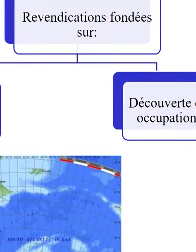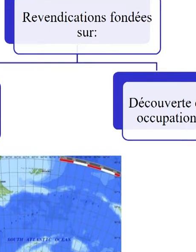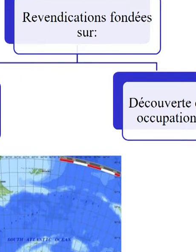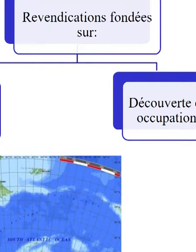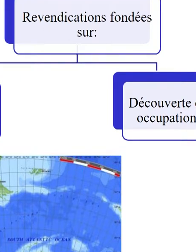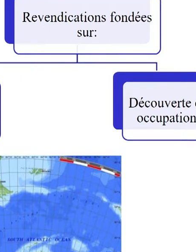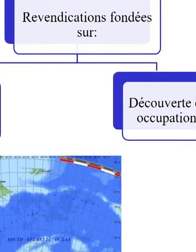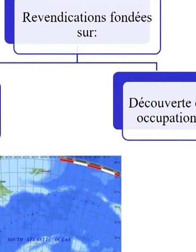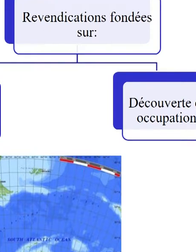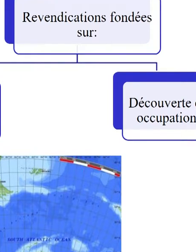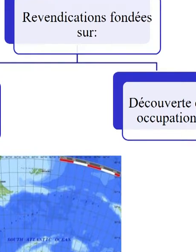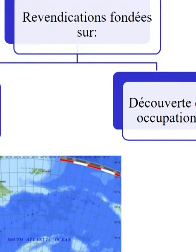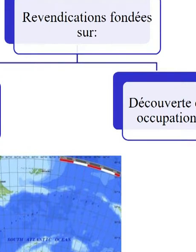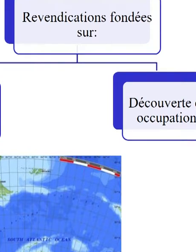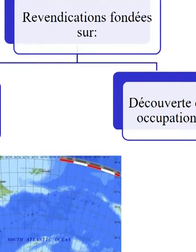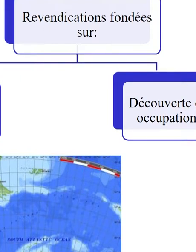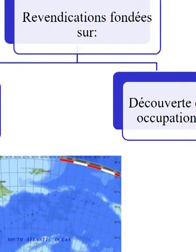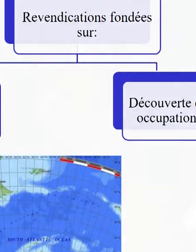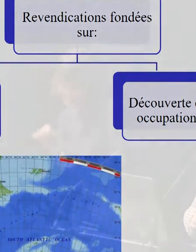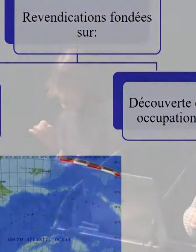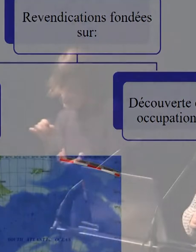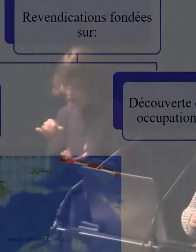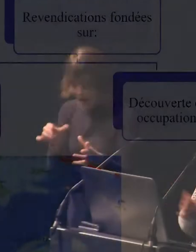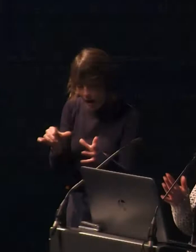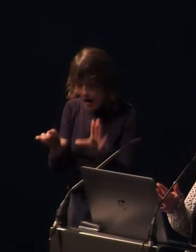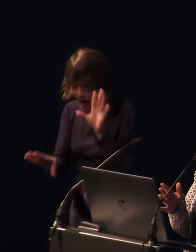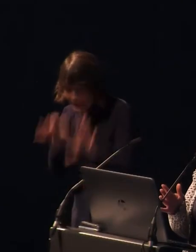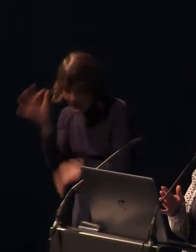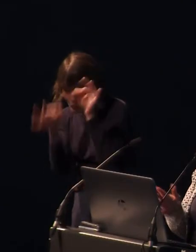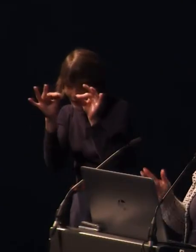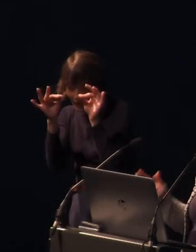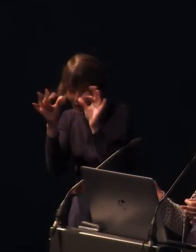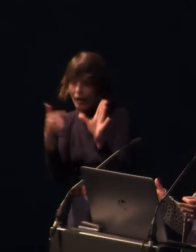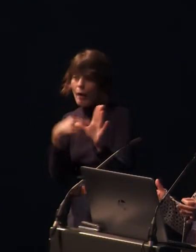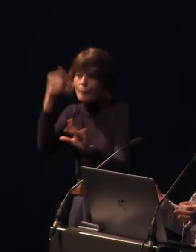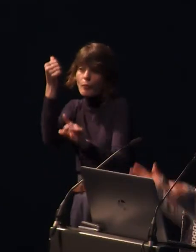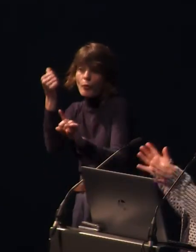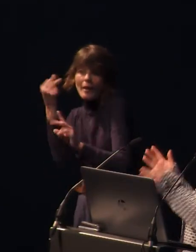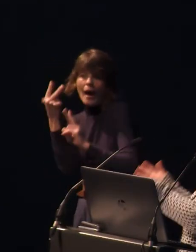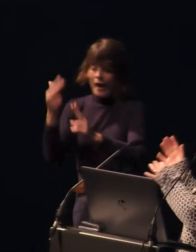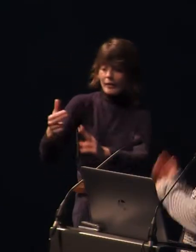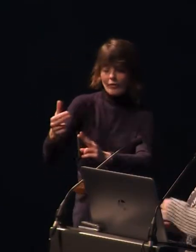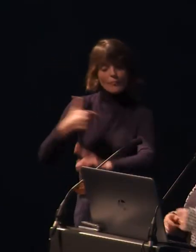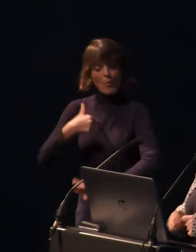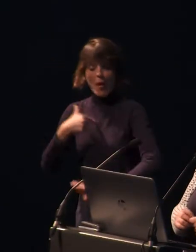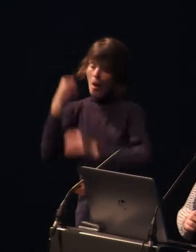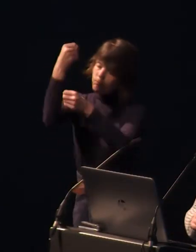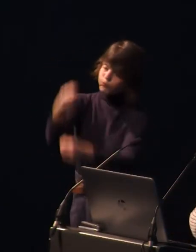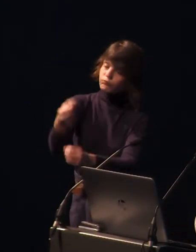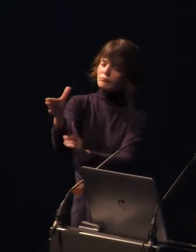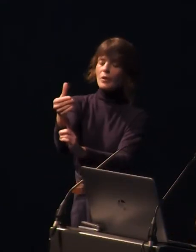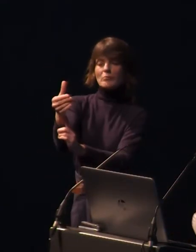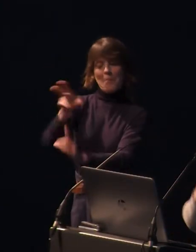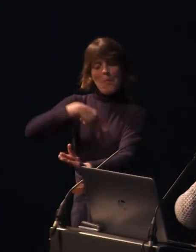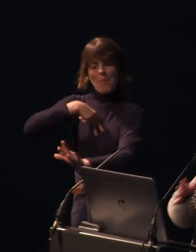du continent et donc à ce titre là premier arrivé premier servi je considère que